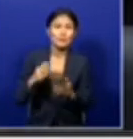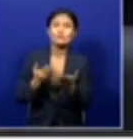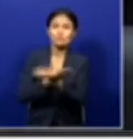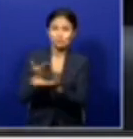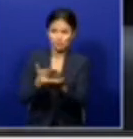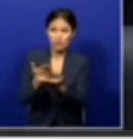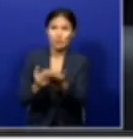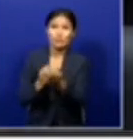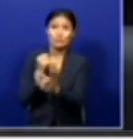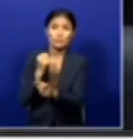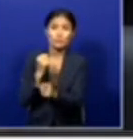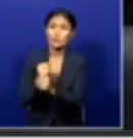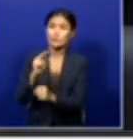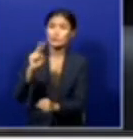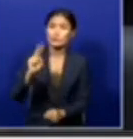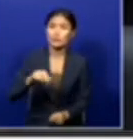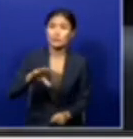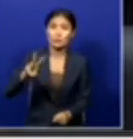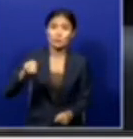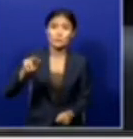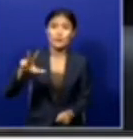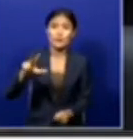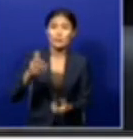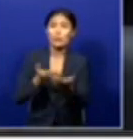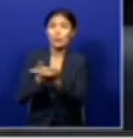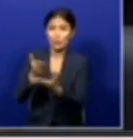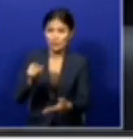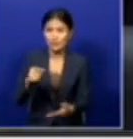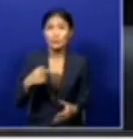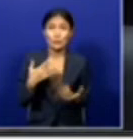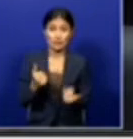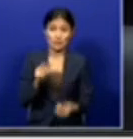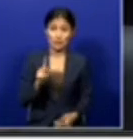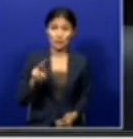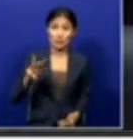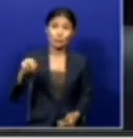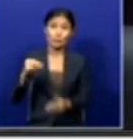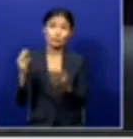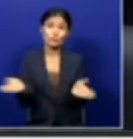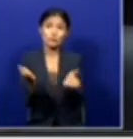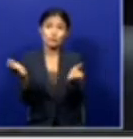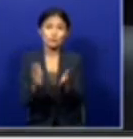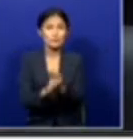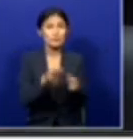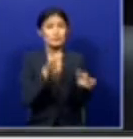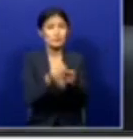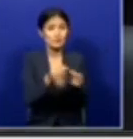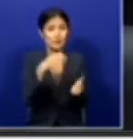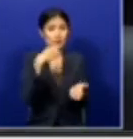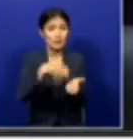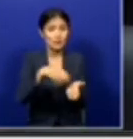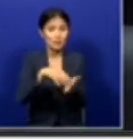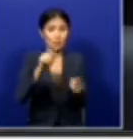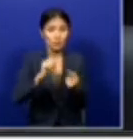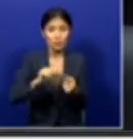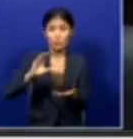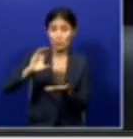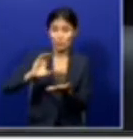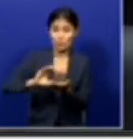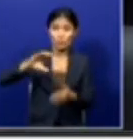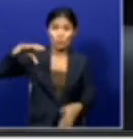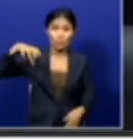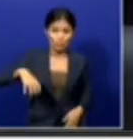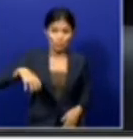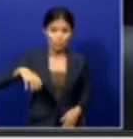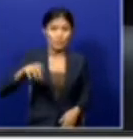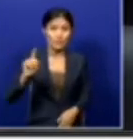ะกรมส่งเสริมได้แจ้งบอกว่าสำนักงบประมาณนะครับไม่ให้